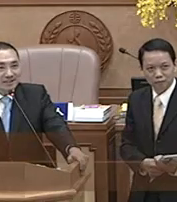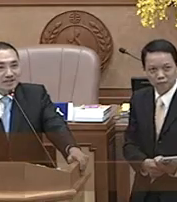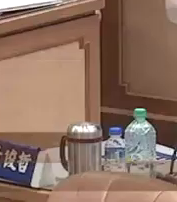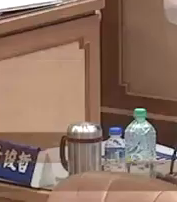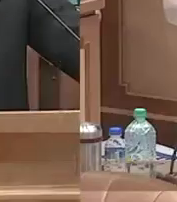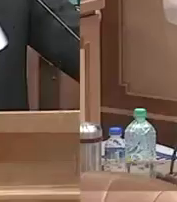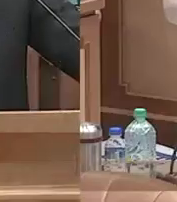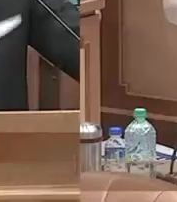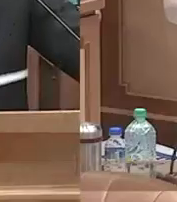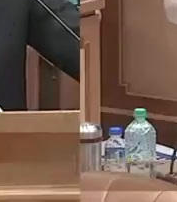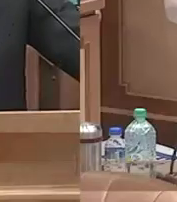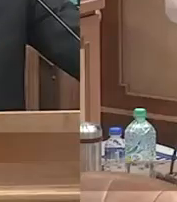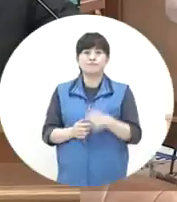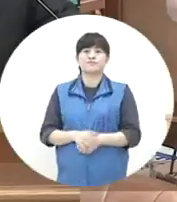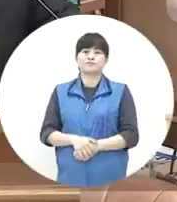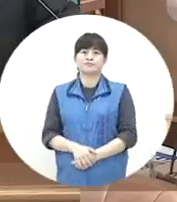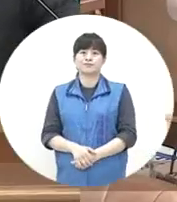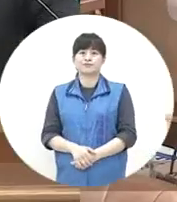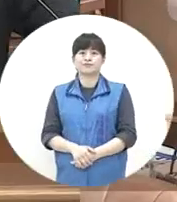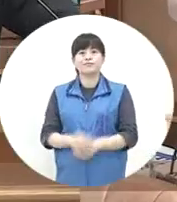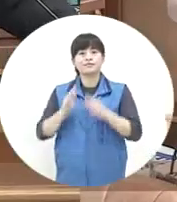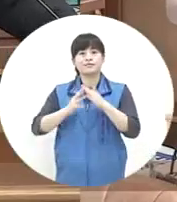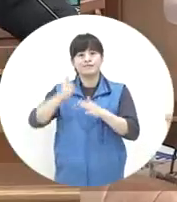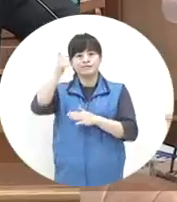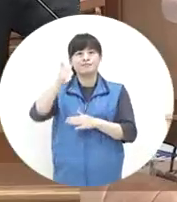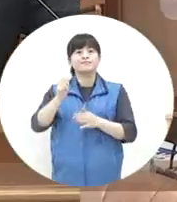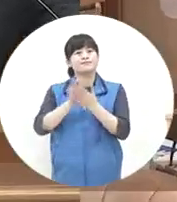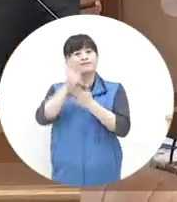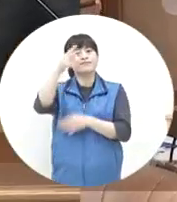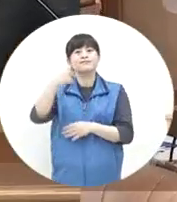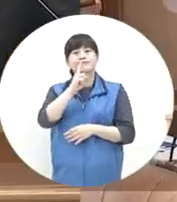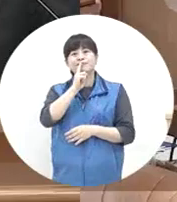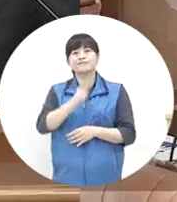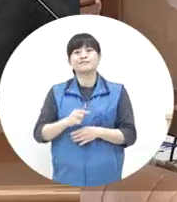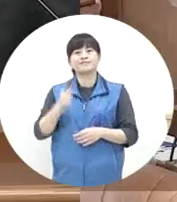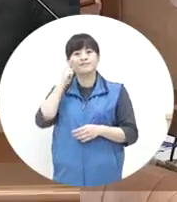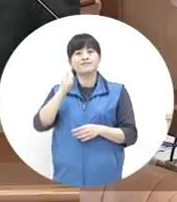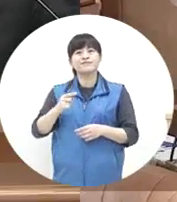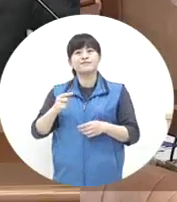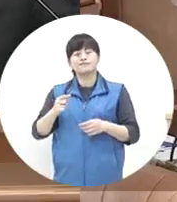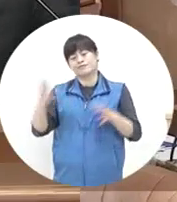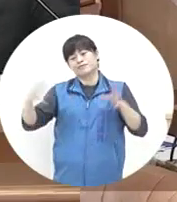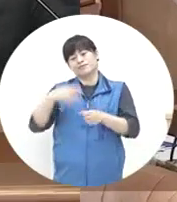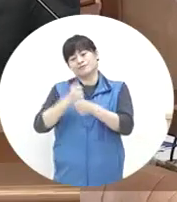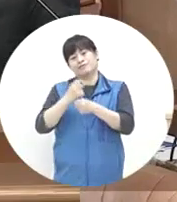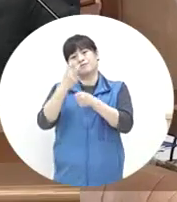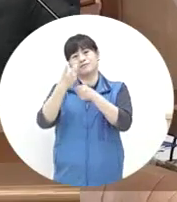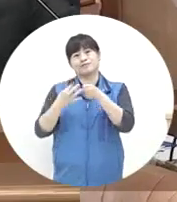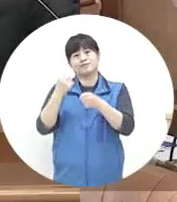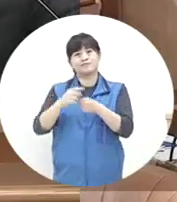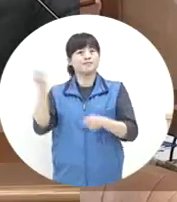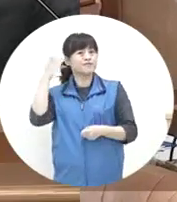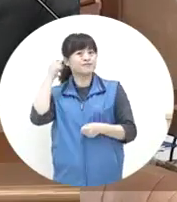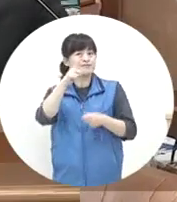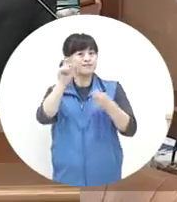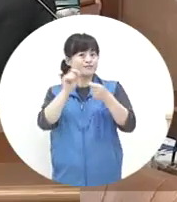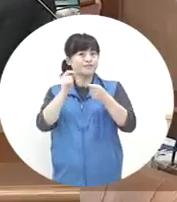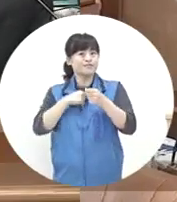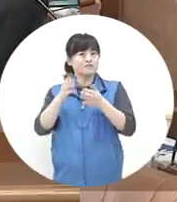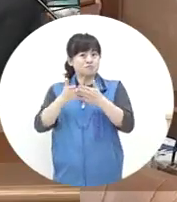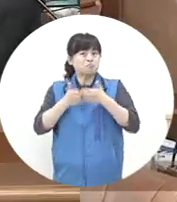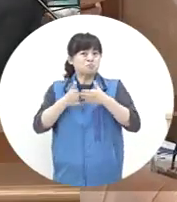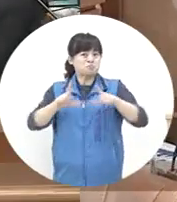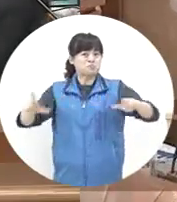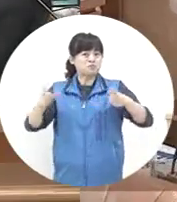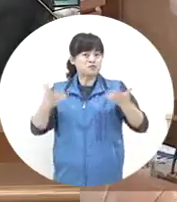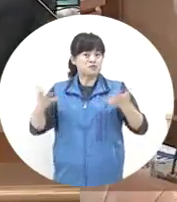大家的需求。 那请定后来再来补充了。欸、我们共事也差不多十几年了哦，听说你最近要干大事，